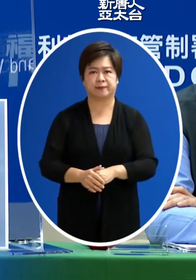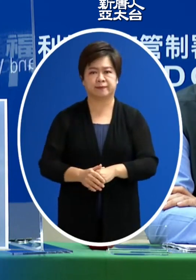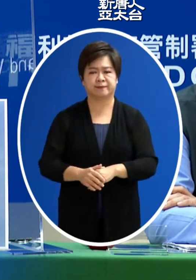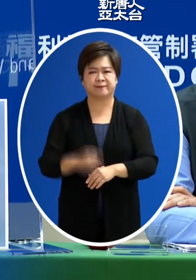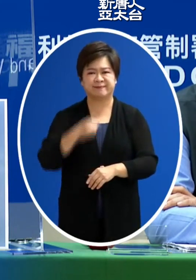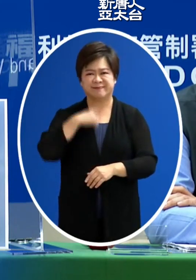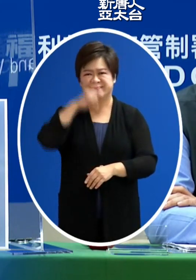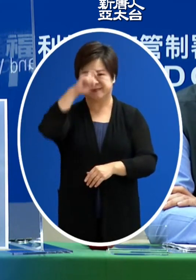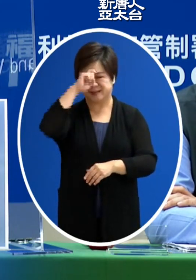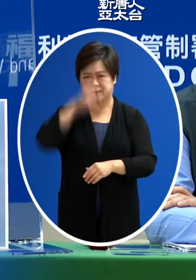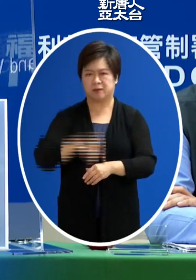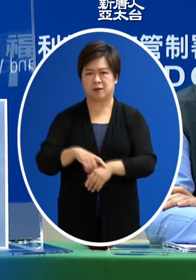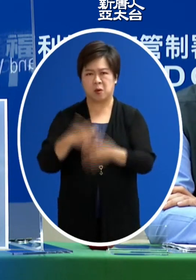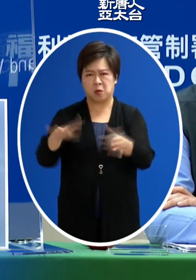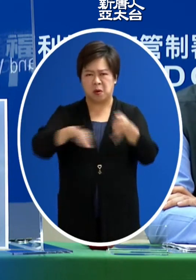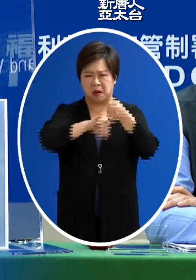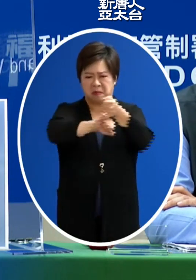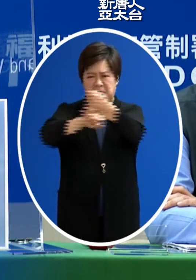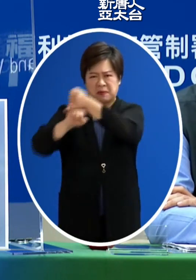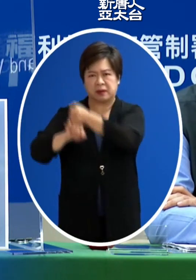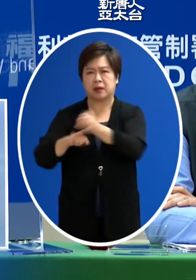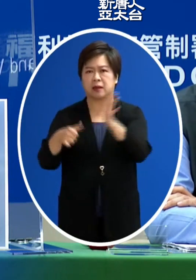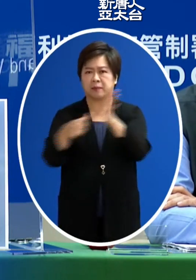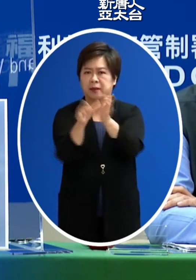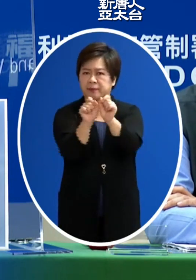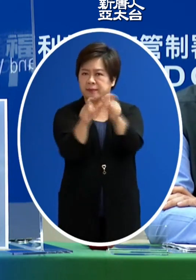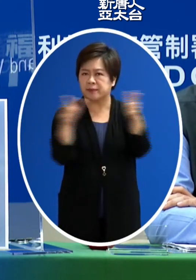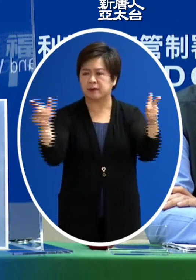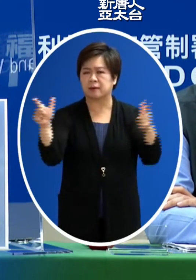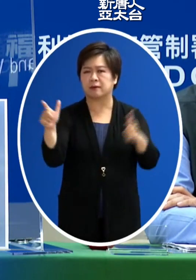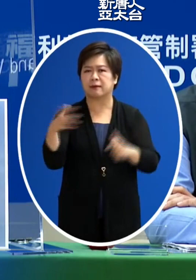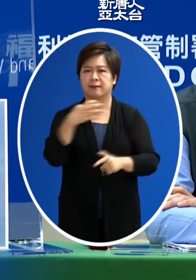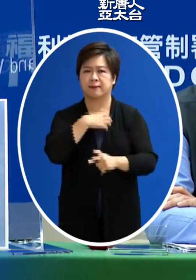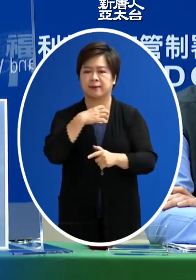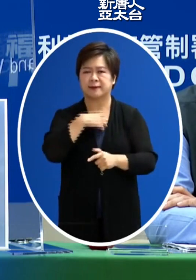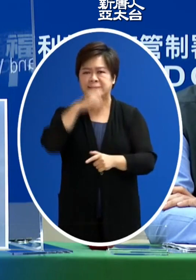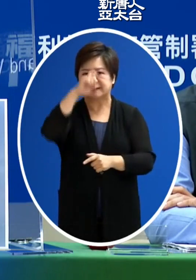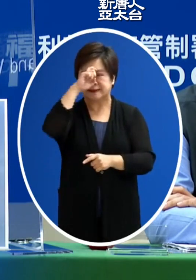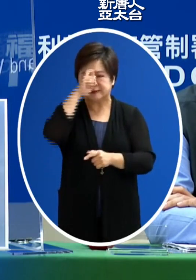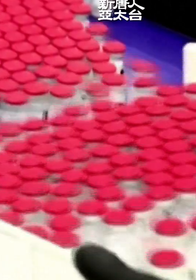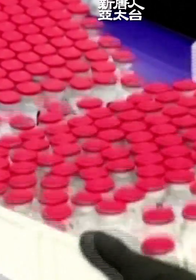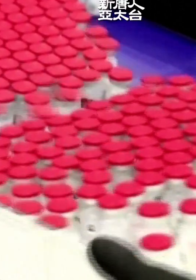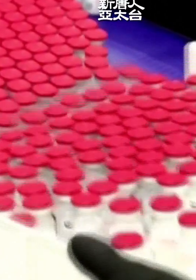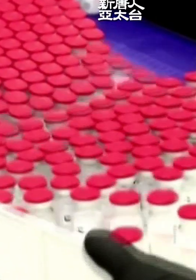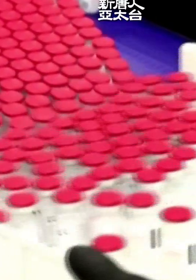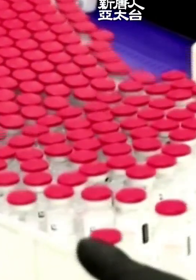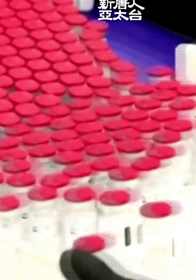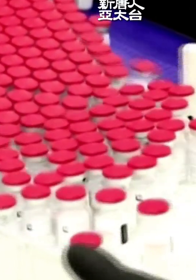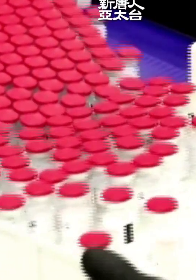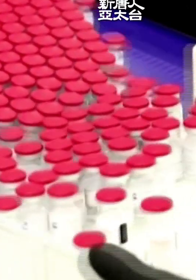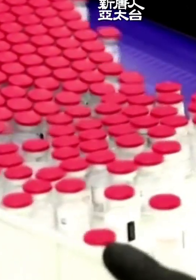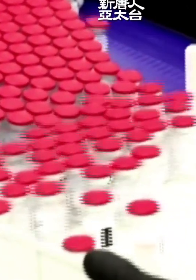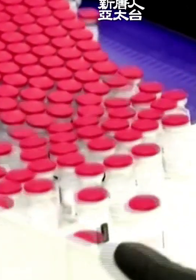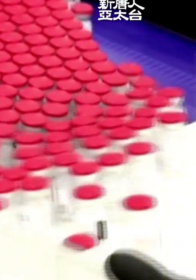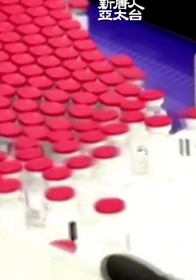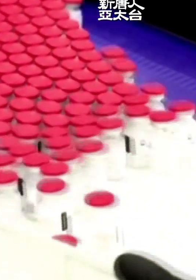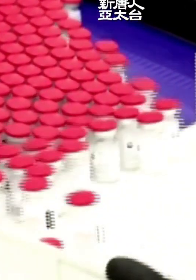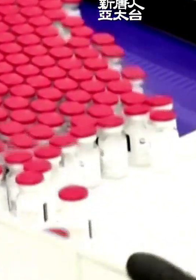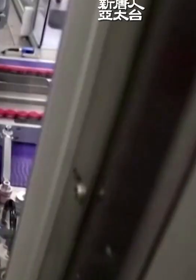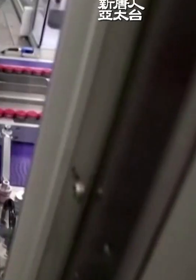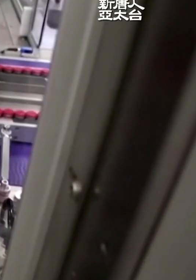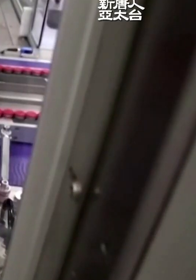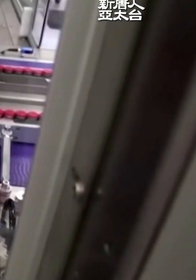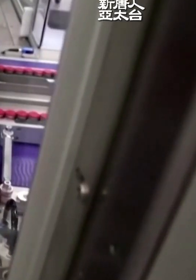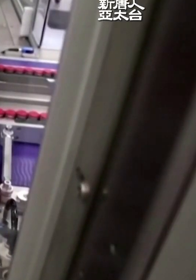够买更多一点。好，那不同的厂牌把这个风险能够 分散了。 政府目前已经预定莫德纳次世代疫